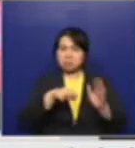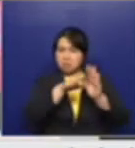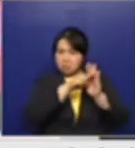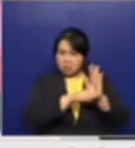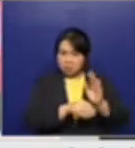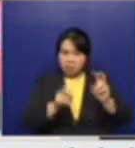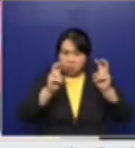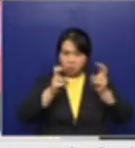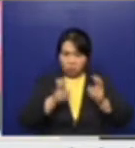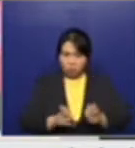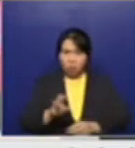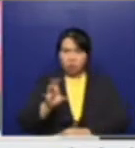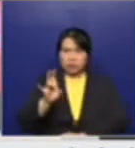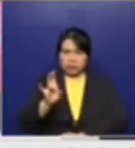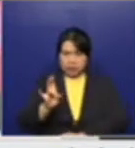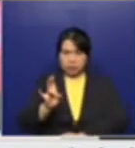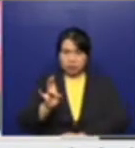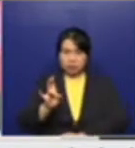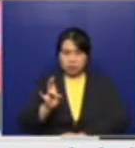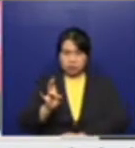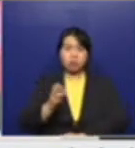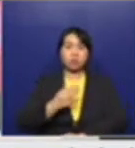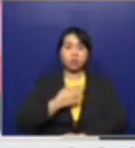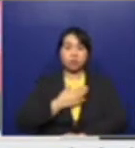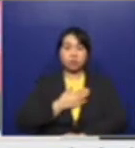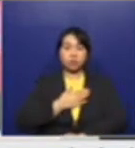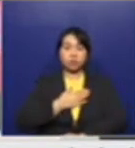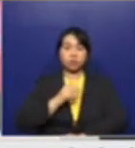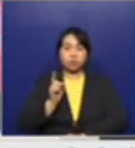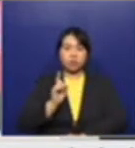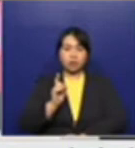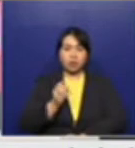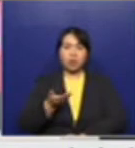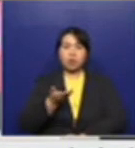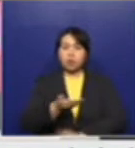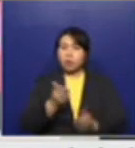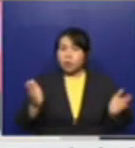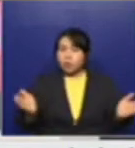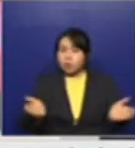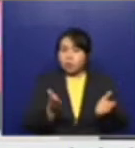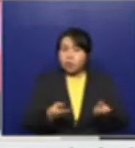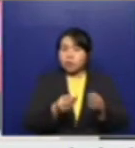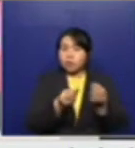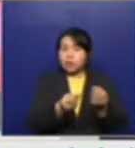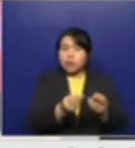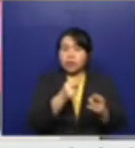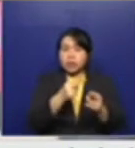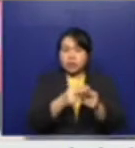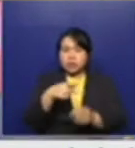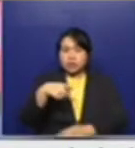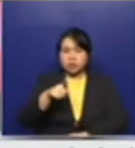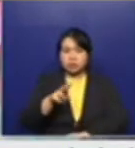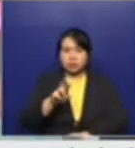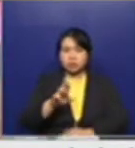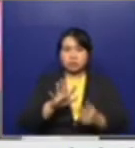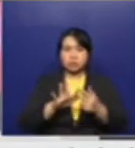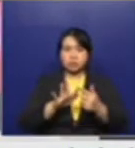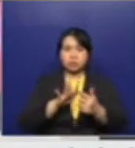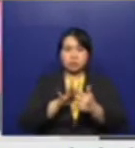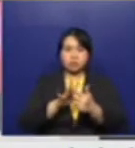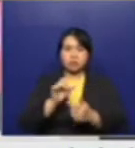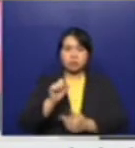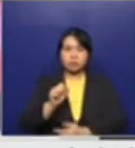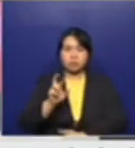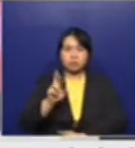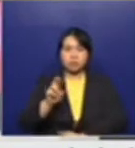ติในส่วนที่ของผมนั้นขอสนับสนุนยติของท่านประเสริฐจันทละลงทองเป็นยติด่วน